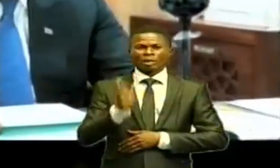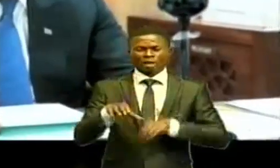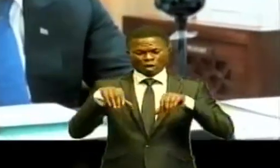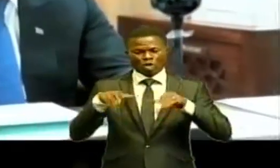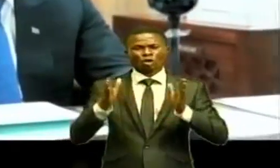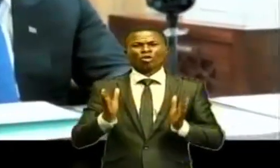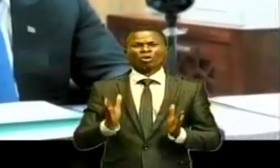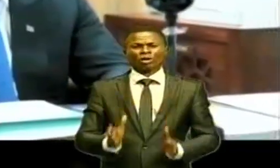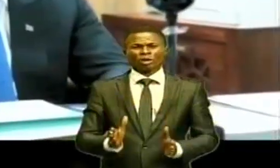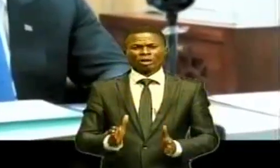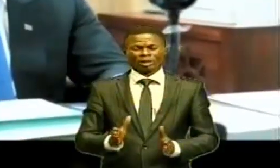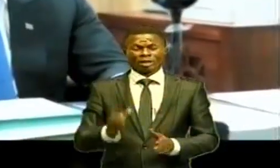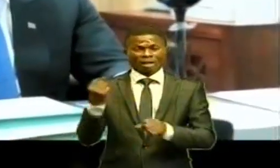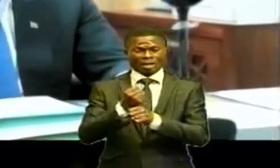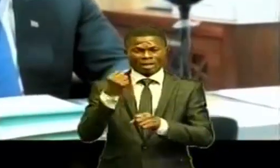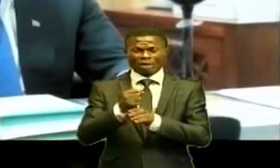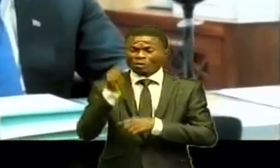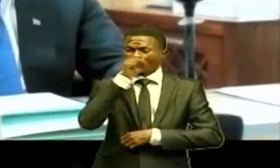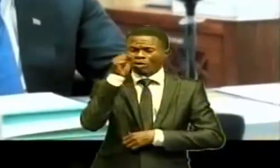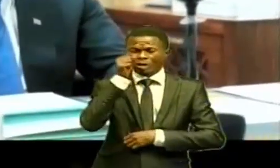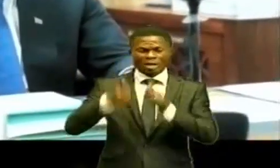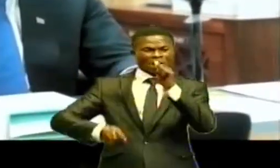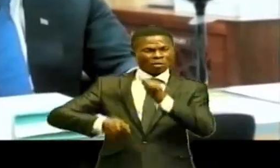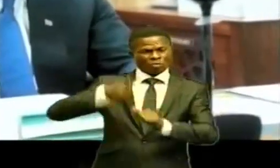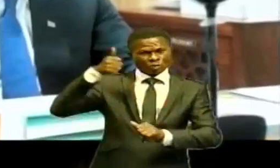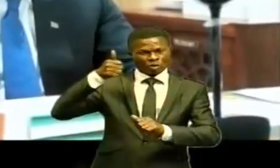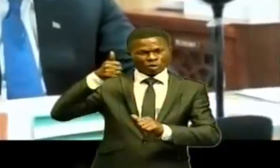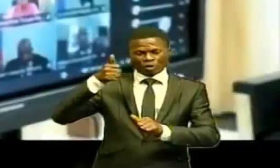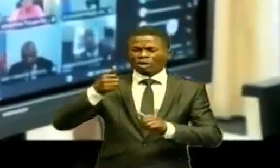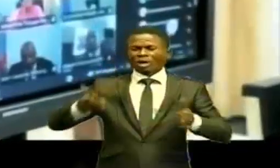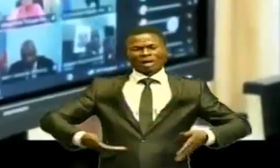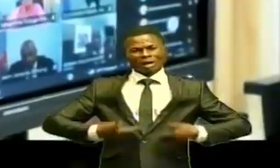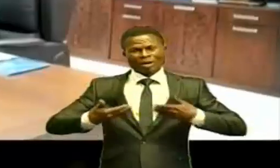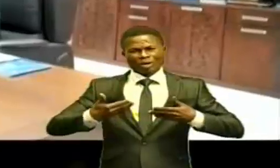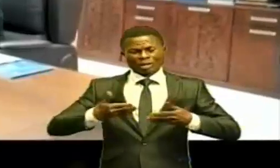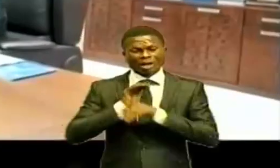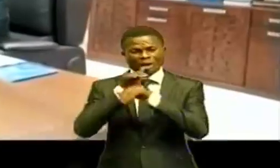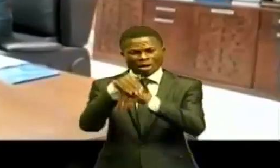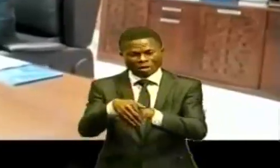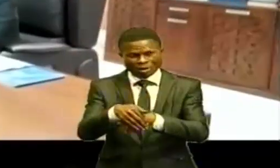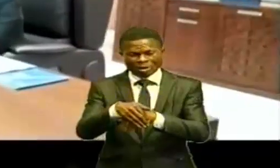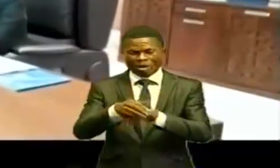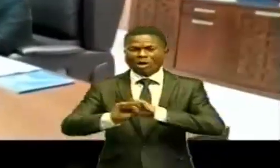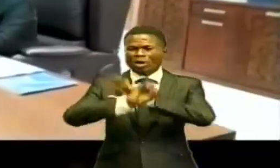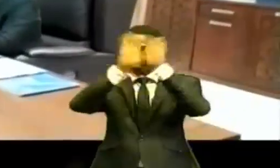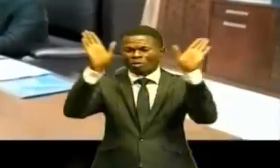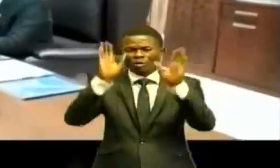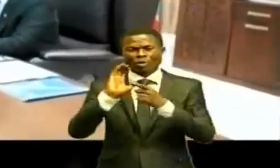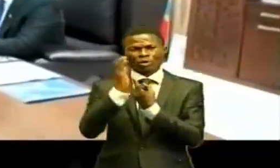congolais, dont les œuvres, au-delà de l'aspect d'agrémentation, participent au rayonnement de notre